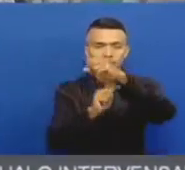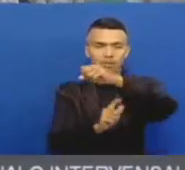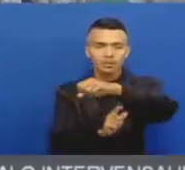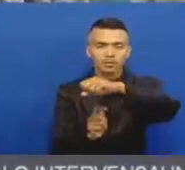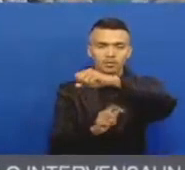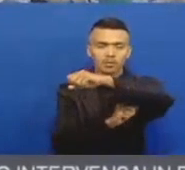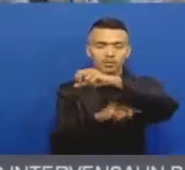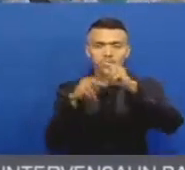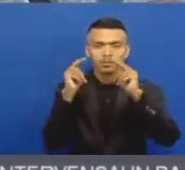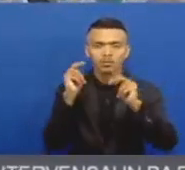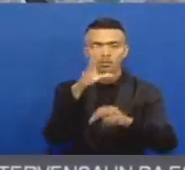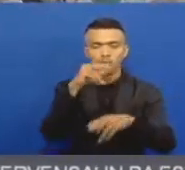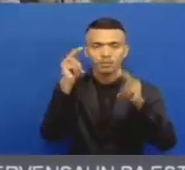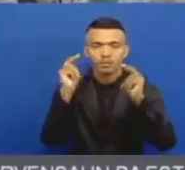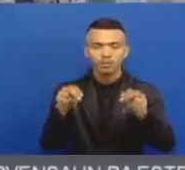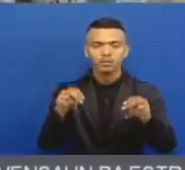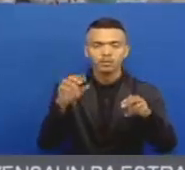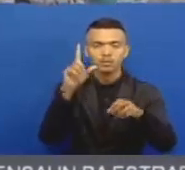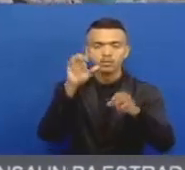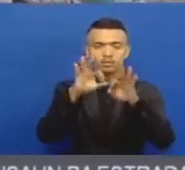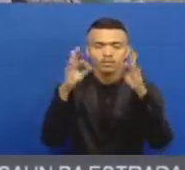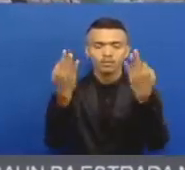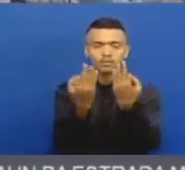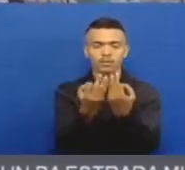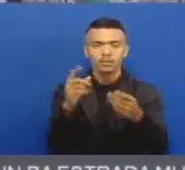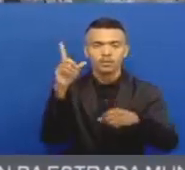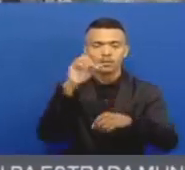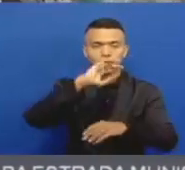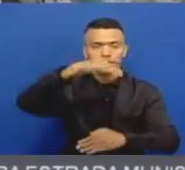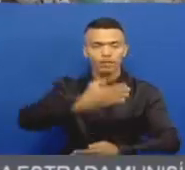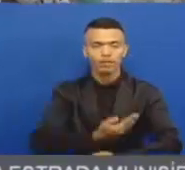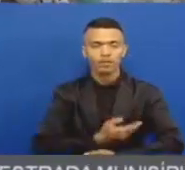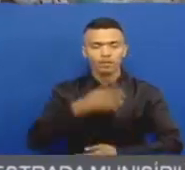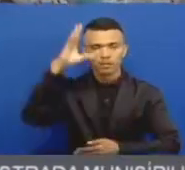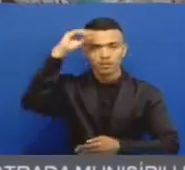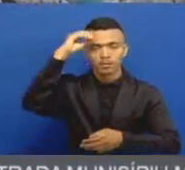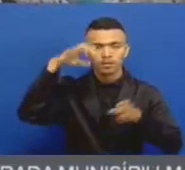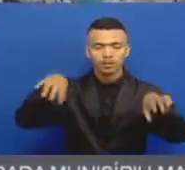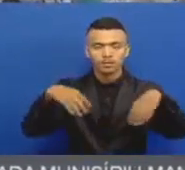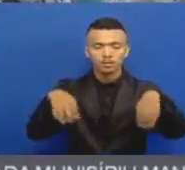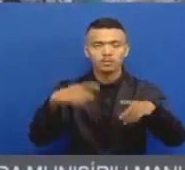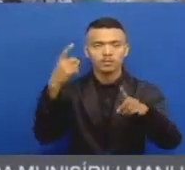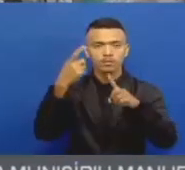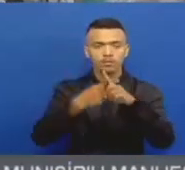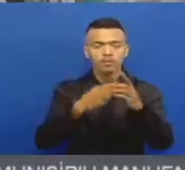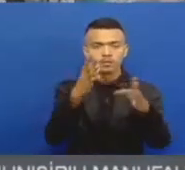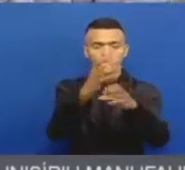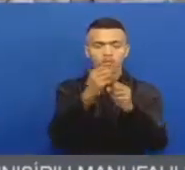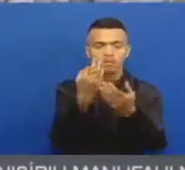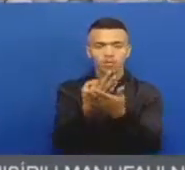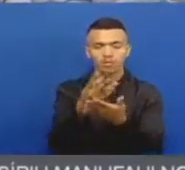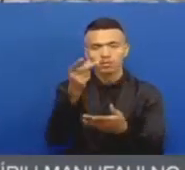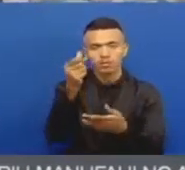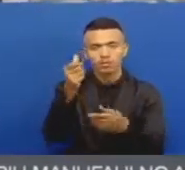umalaran. Bavo Maria, maske ne uang mani servisu, maybe kada fulan si mosang ituan det.